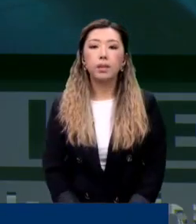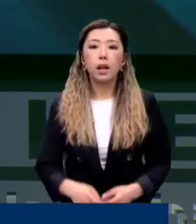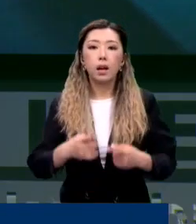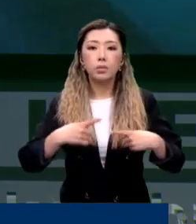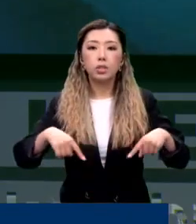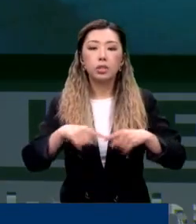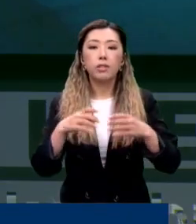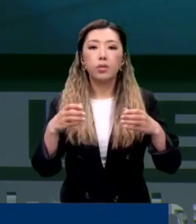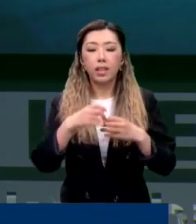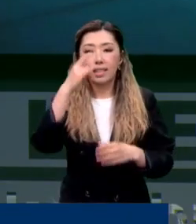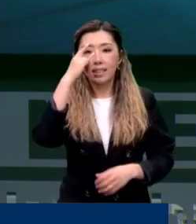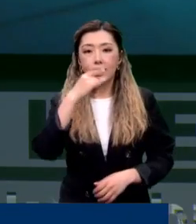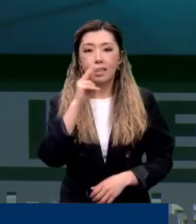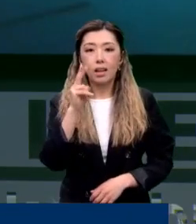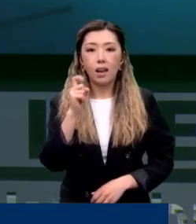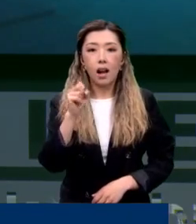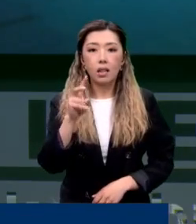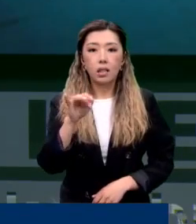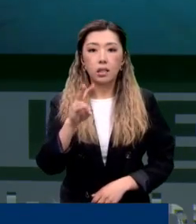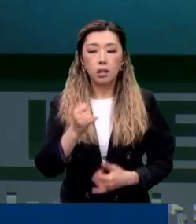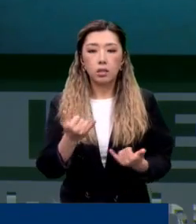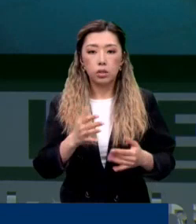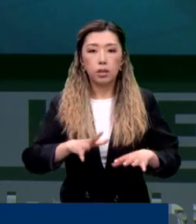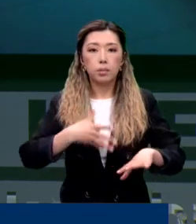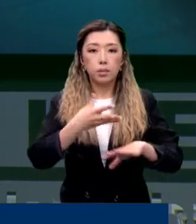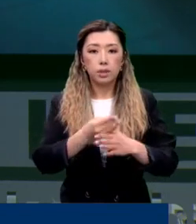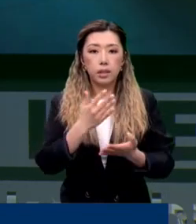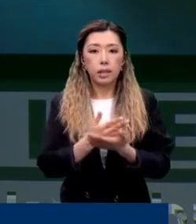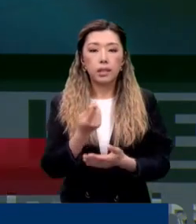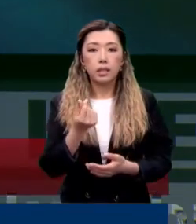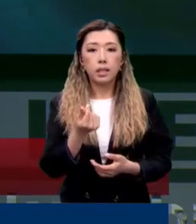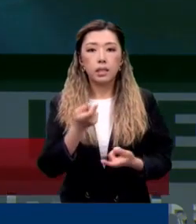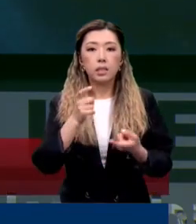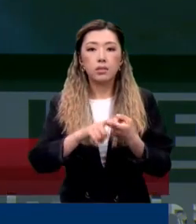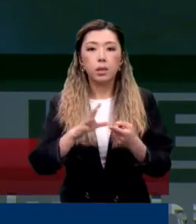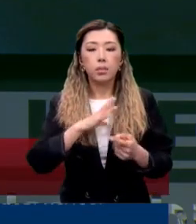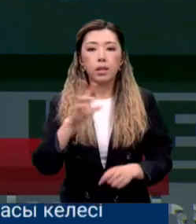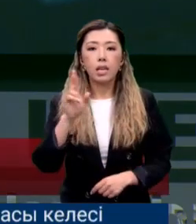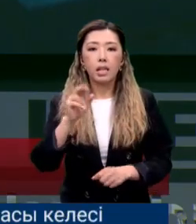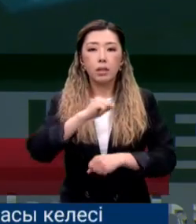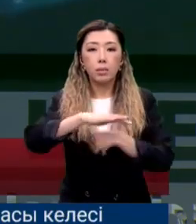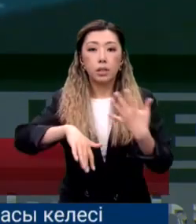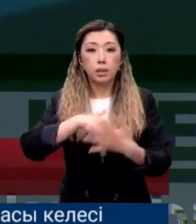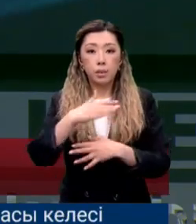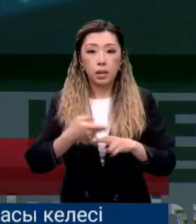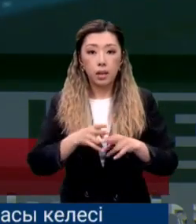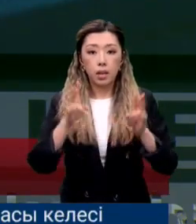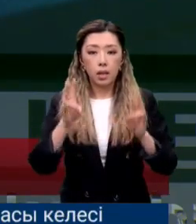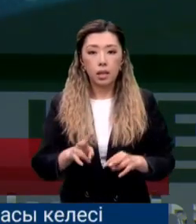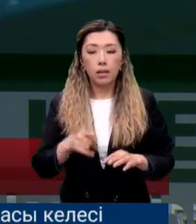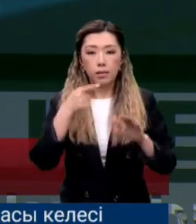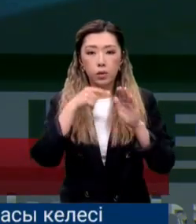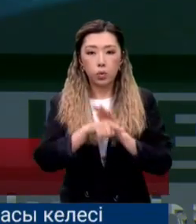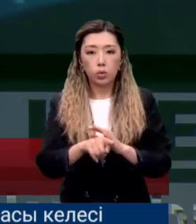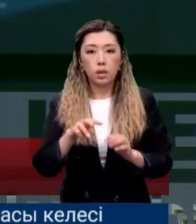Общественный фонд «Казахстан Халкына» продолжает выплачивать деньги семьям погибших и раненым сотрудникам правопорядка в ходе январских событий. Это представитель Министерства